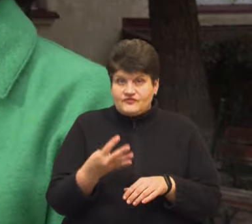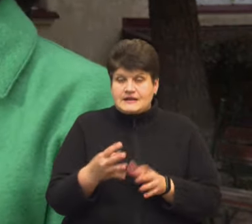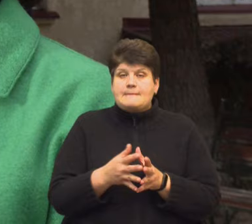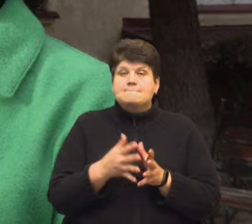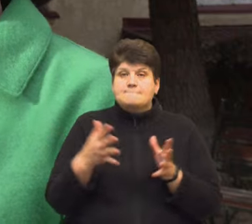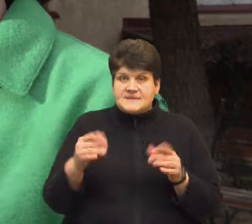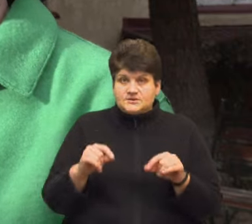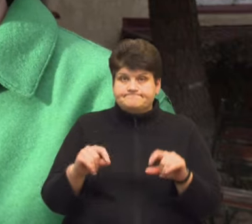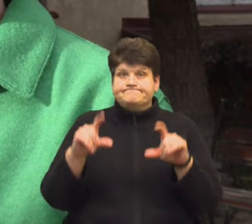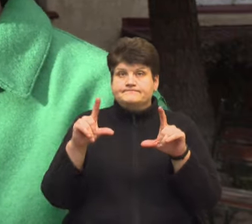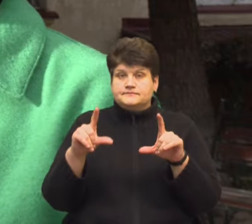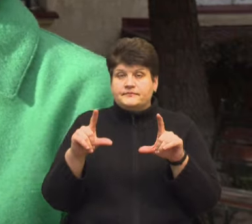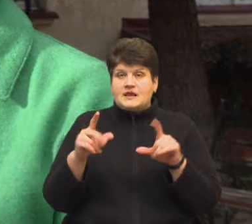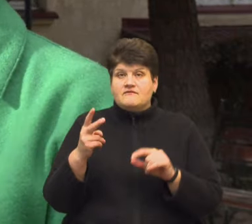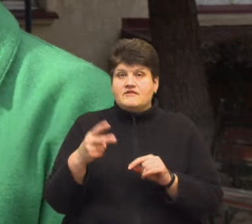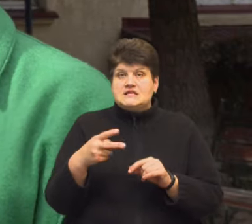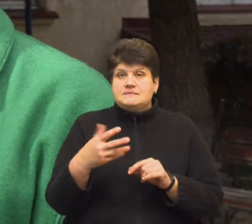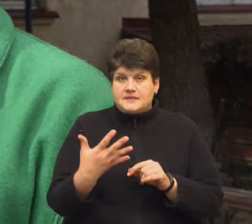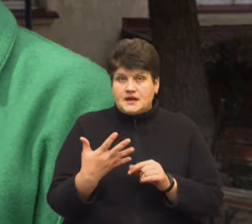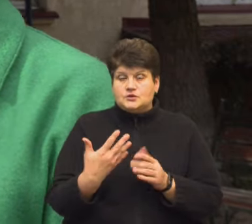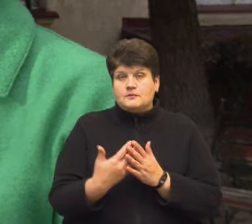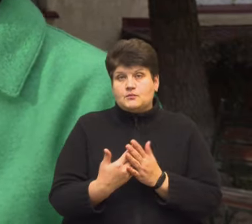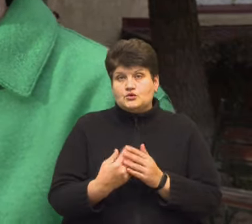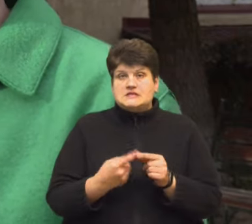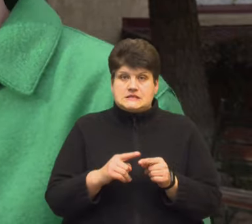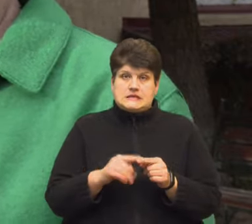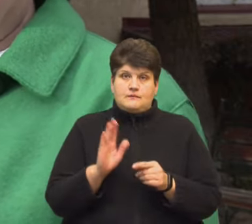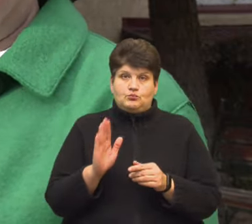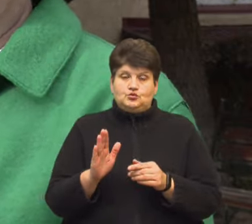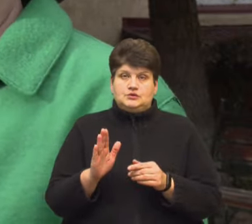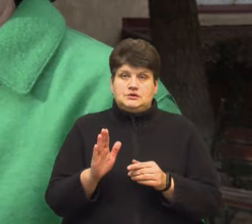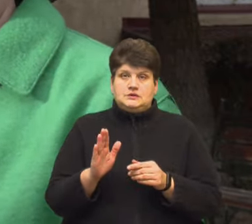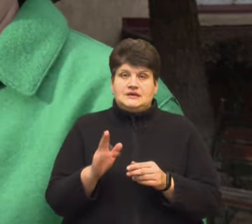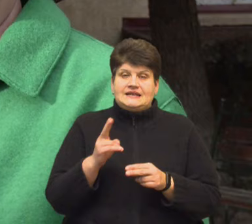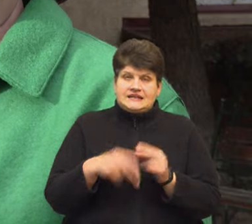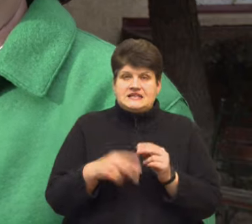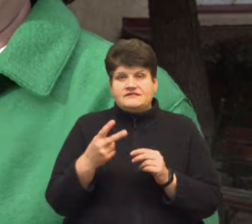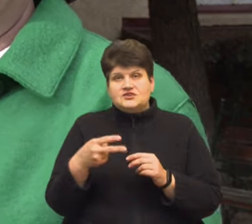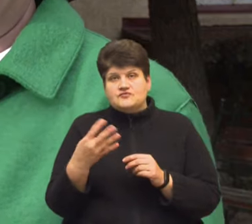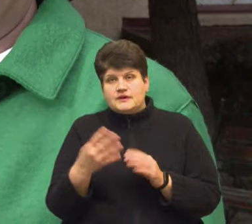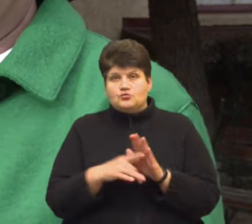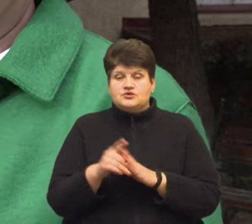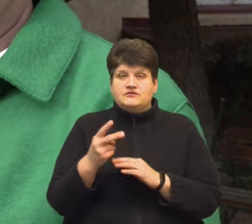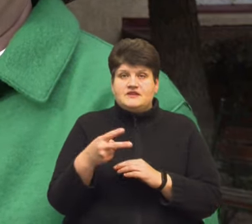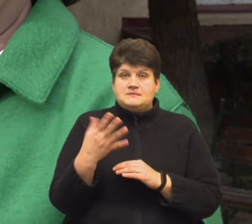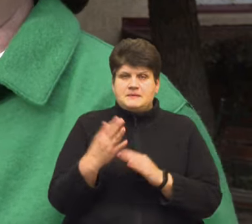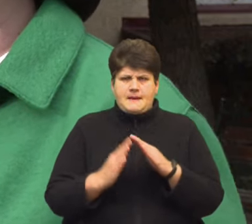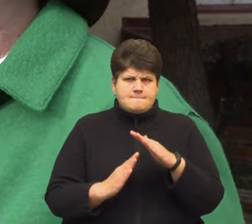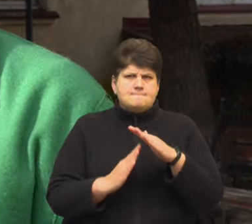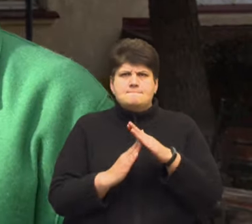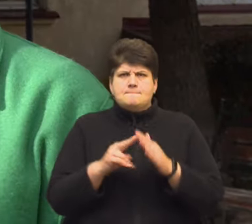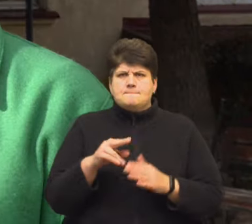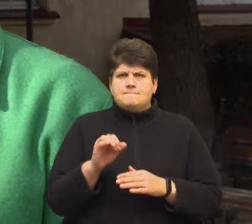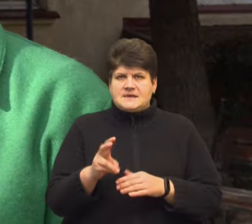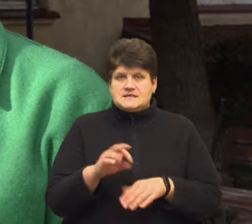підйом і в 25-му Мабуть це буде 24 кінець 24-го початок 25-го Буде пік захворюваності на